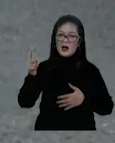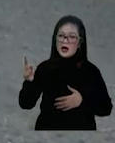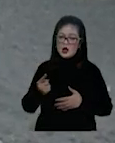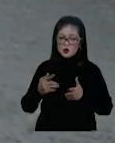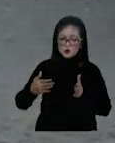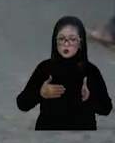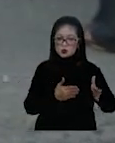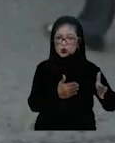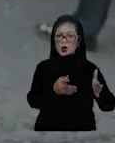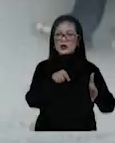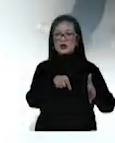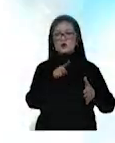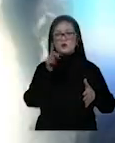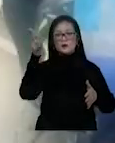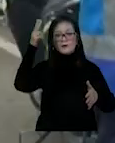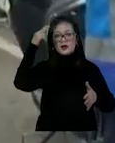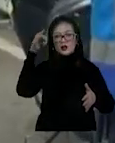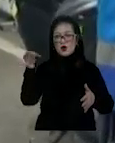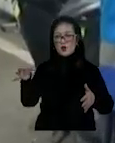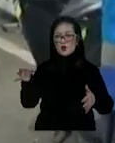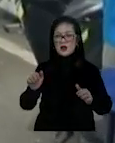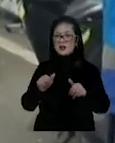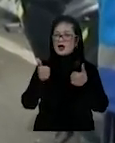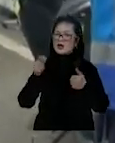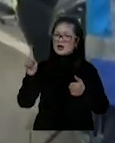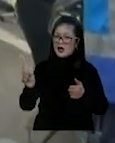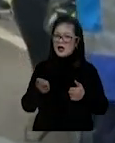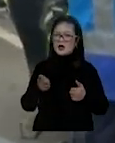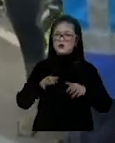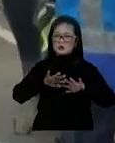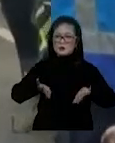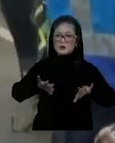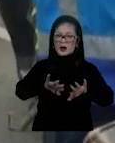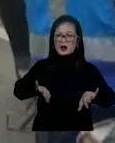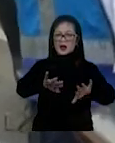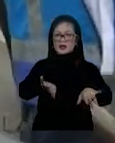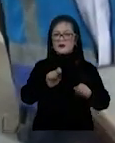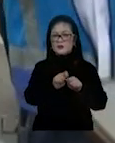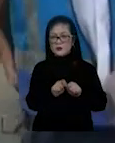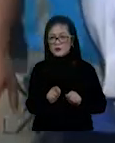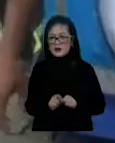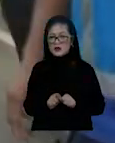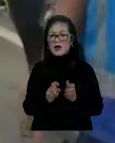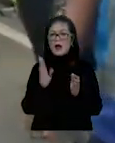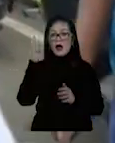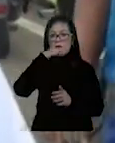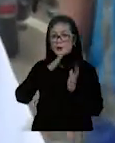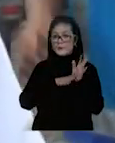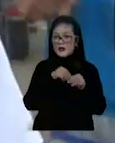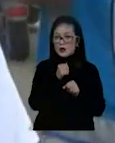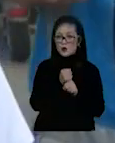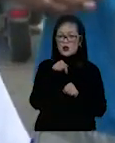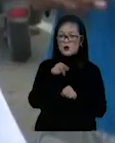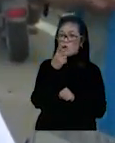Pemkab Tangerang. Sudah berupaya sejak hari Minggu. Kami sudah mengerahkan pompa yang kami miliki, mungkin bisa dilihat